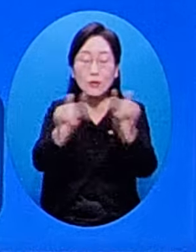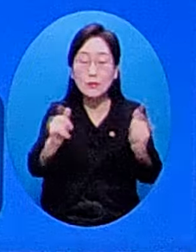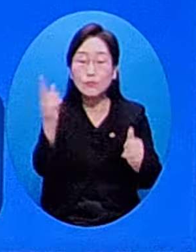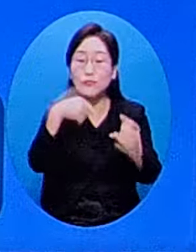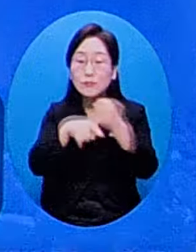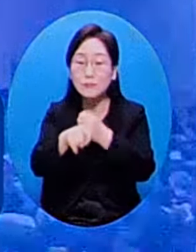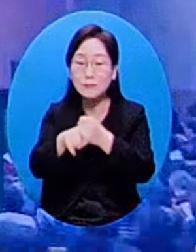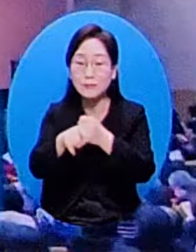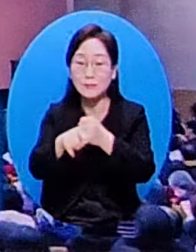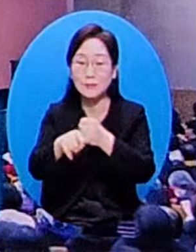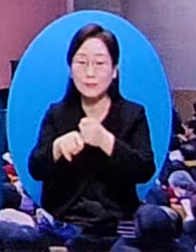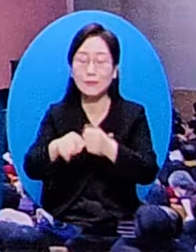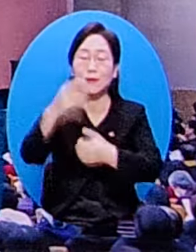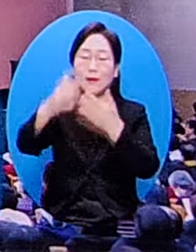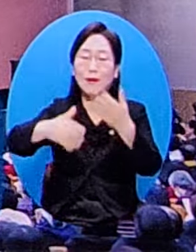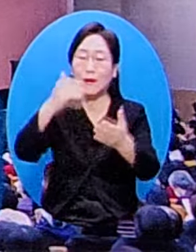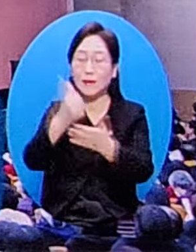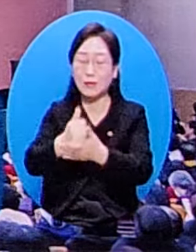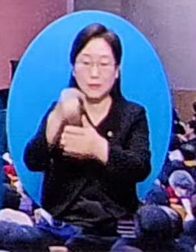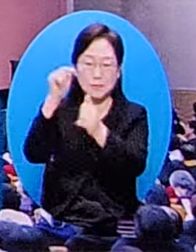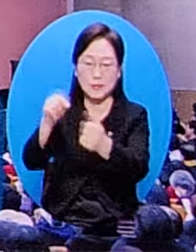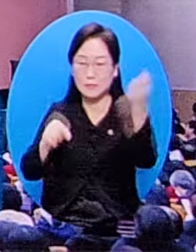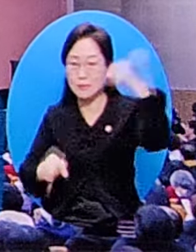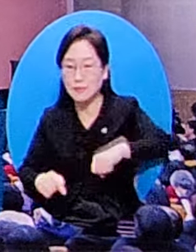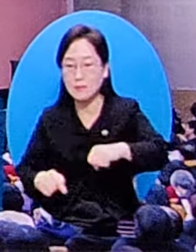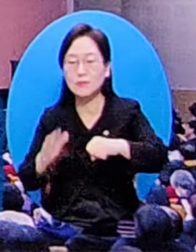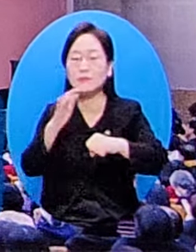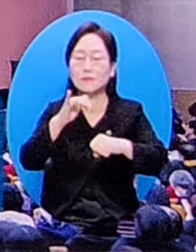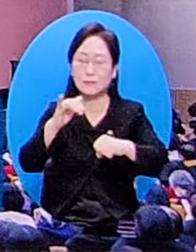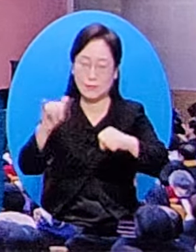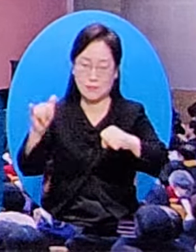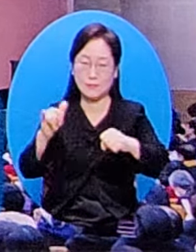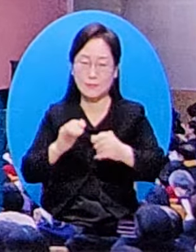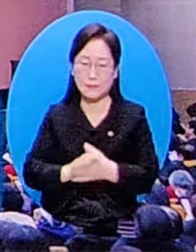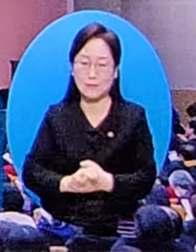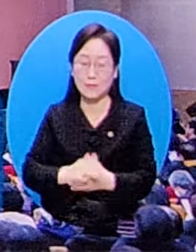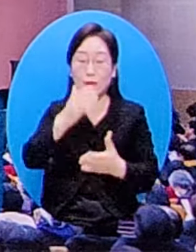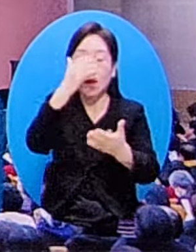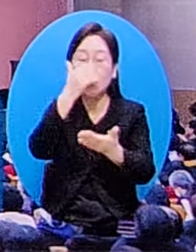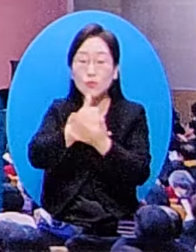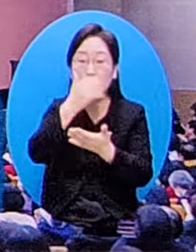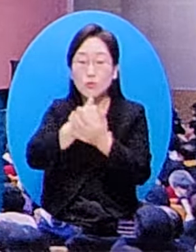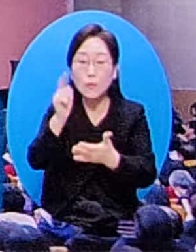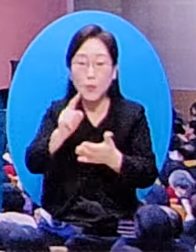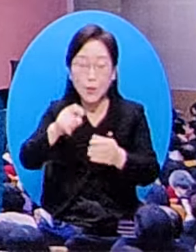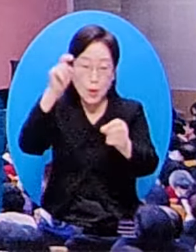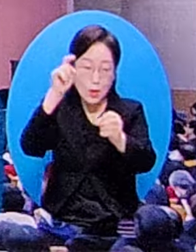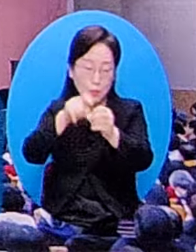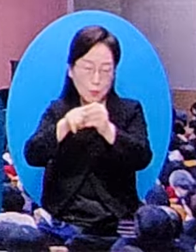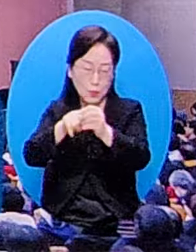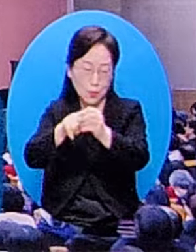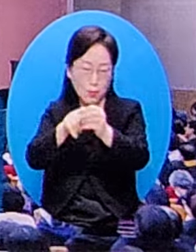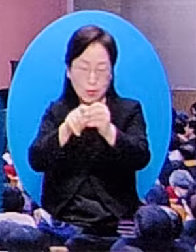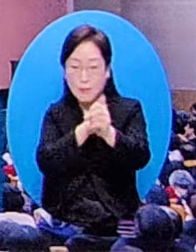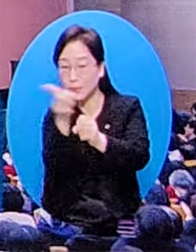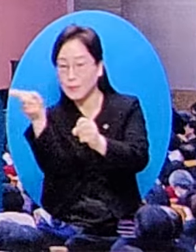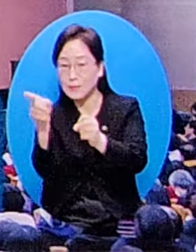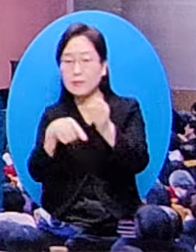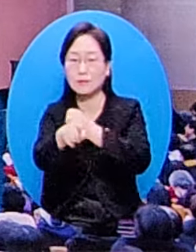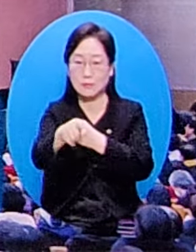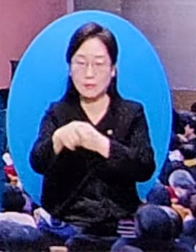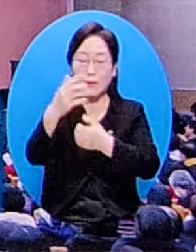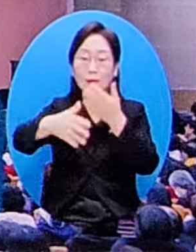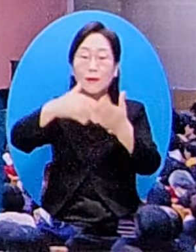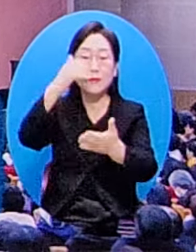말은 하나님의 뜻을 벗어난 자를 말합니다. 죄라고 하는 것은 목표를 벗어났다 그 뜻인데 하나님의 뜻을